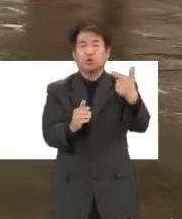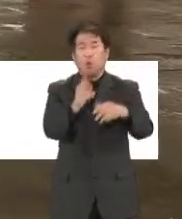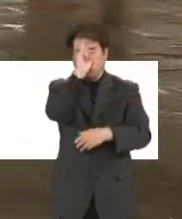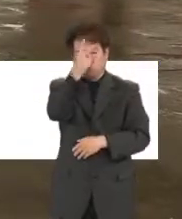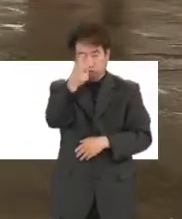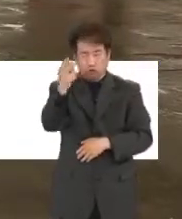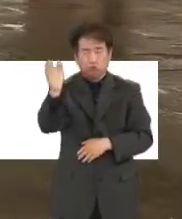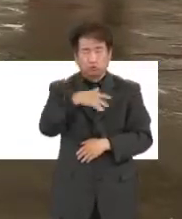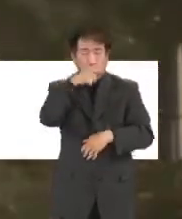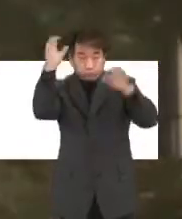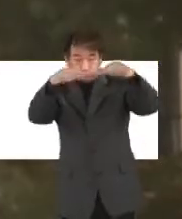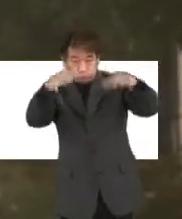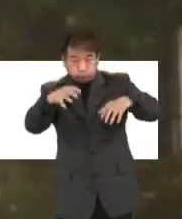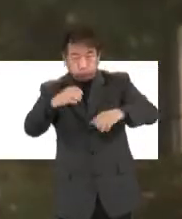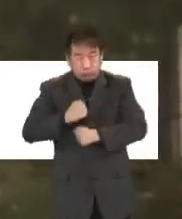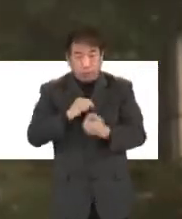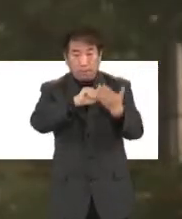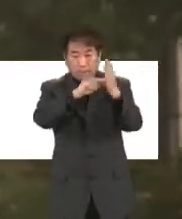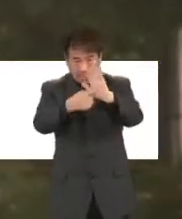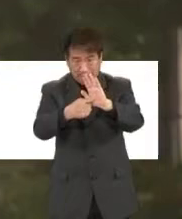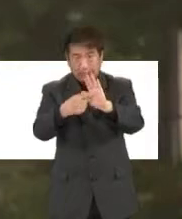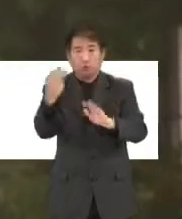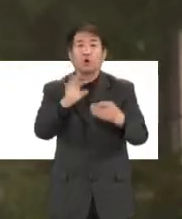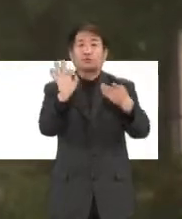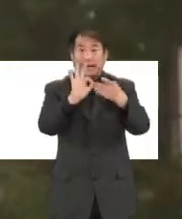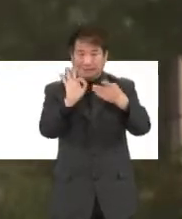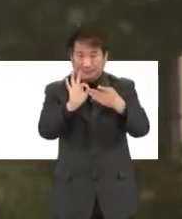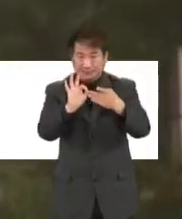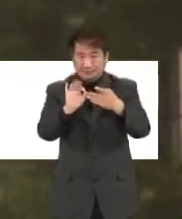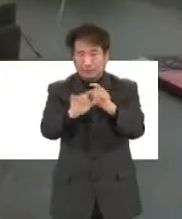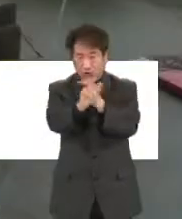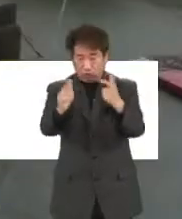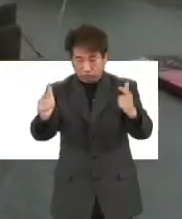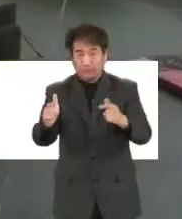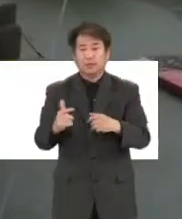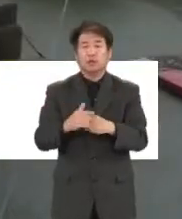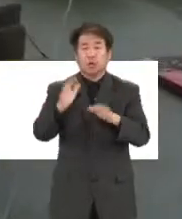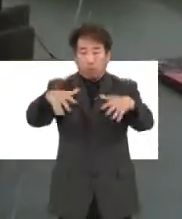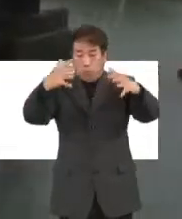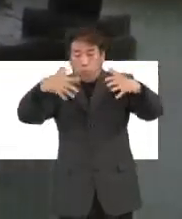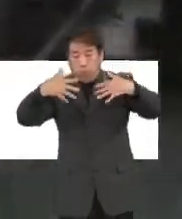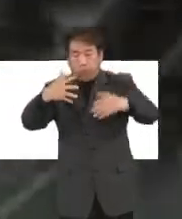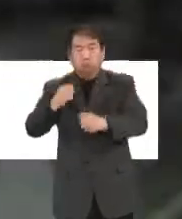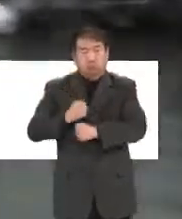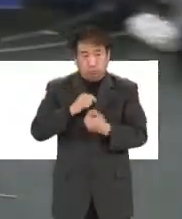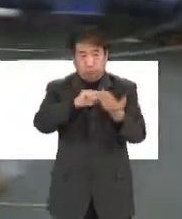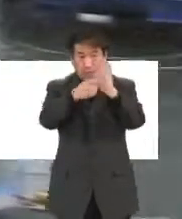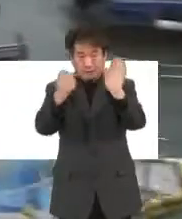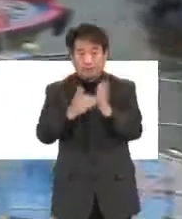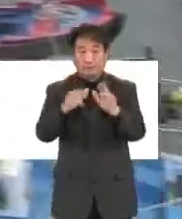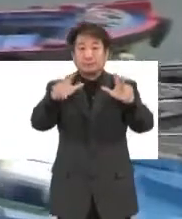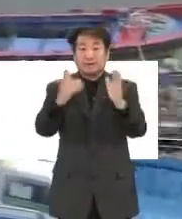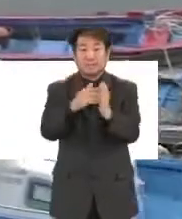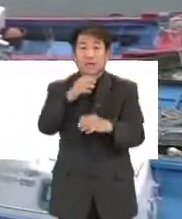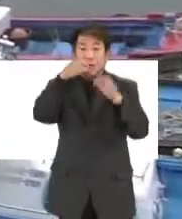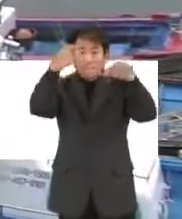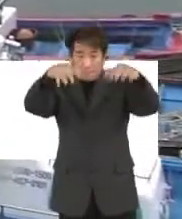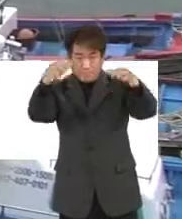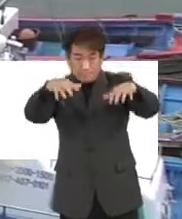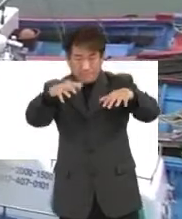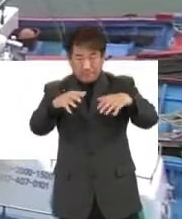됐고 서산과 당진 등 6개 지구 난 강 풍 주 의 보 도 내려졌습니다 지금까지 내린 비의 양은 태안 64